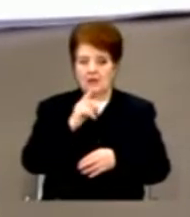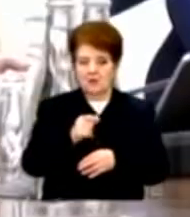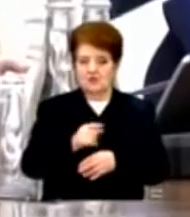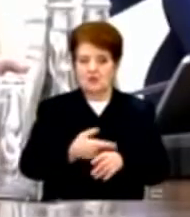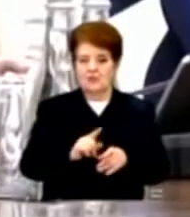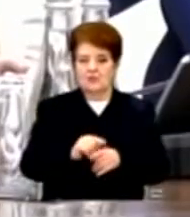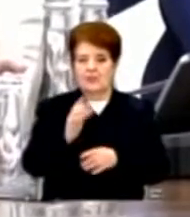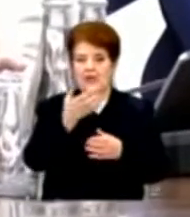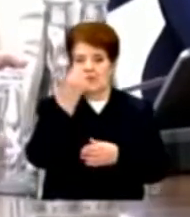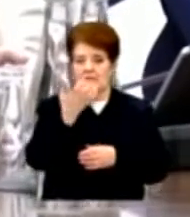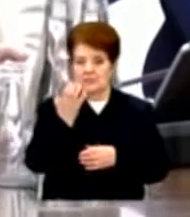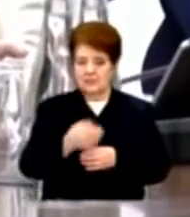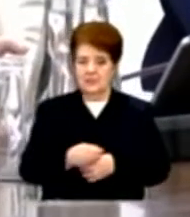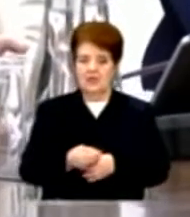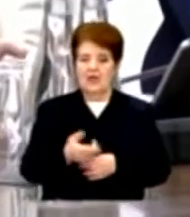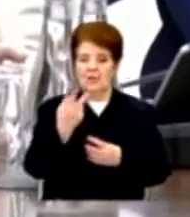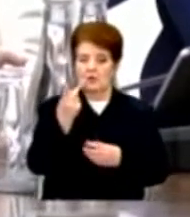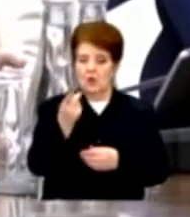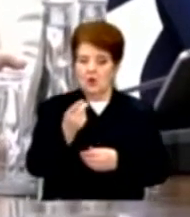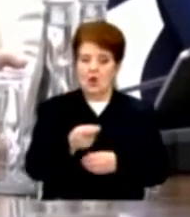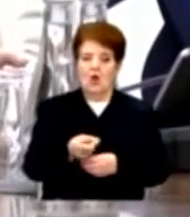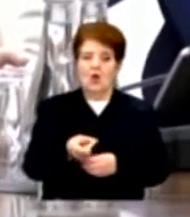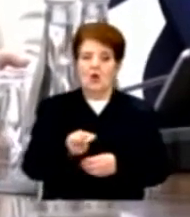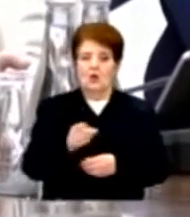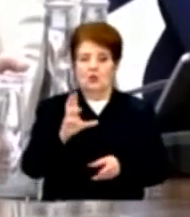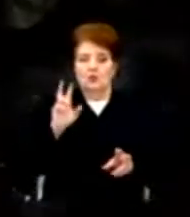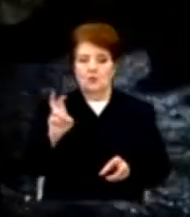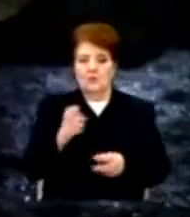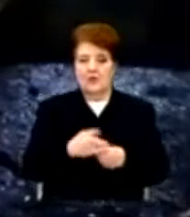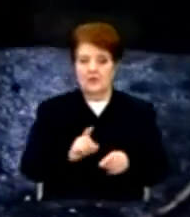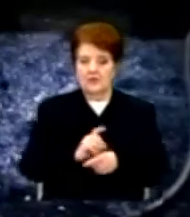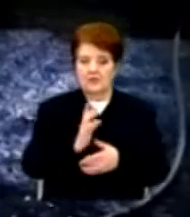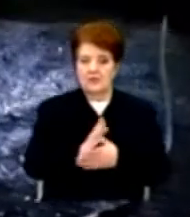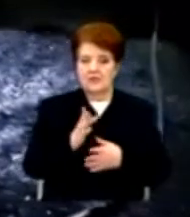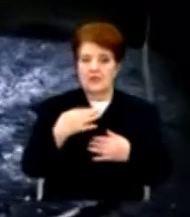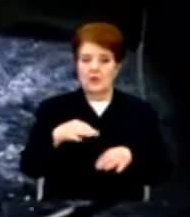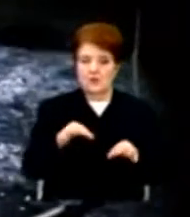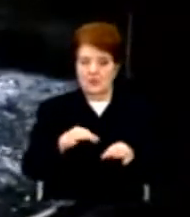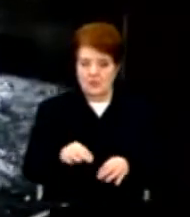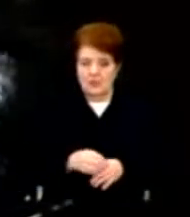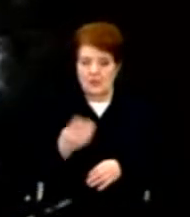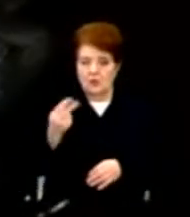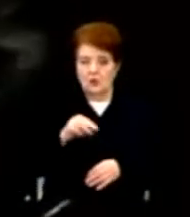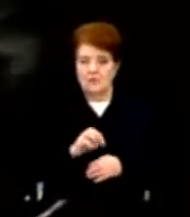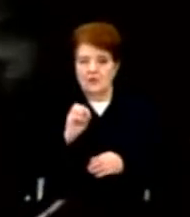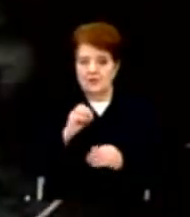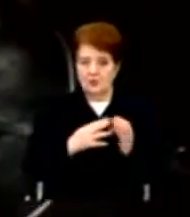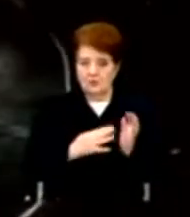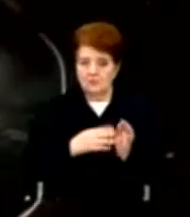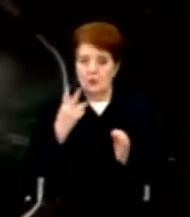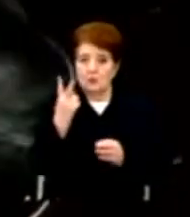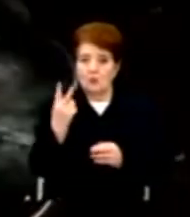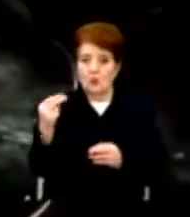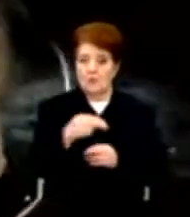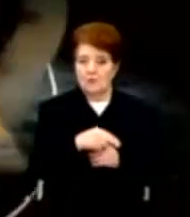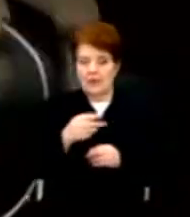instalațiilor de încălzire. Al doilea subiect a ședinței a vizat statistica accidentelor rutiere. În 2019 s-au produs